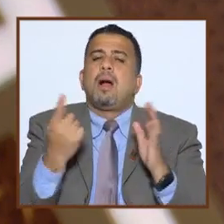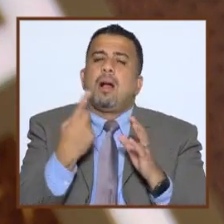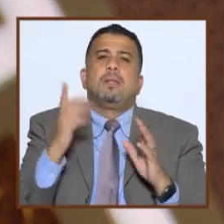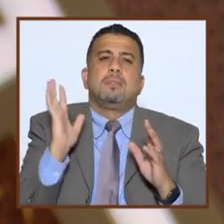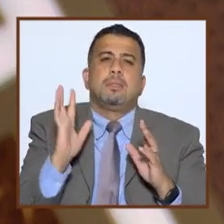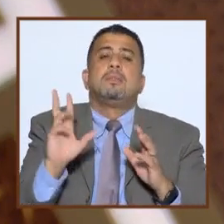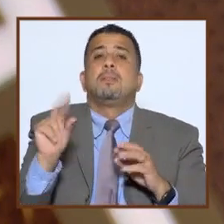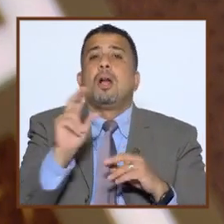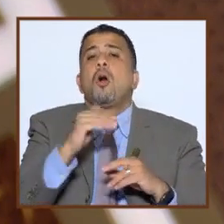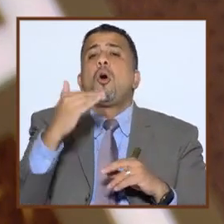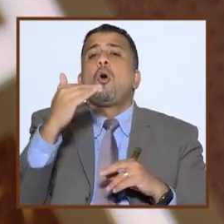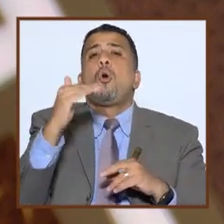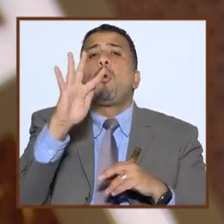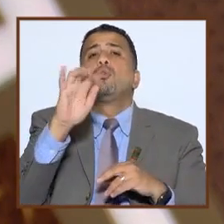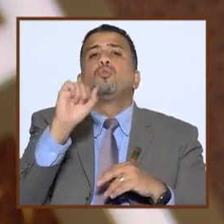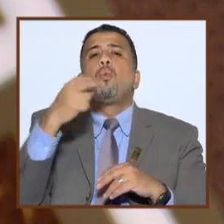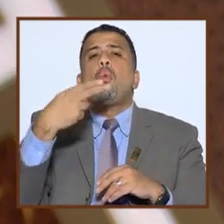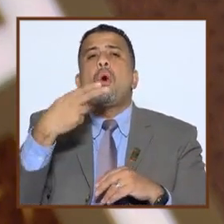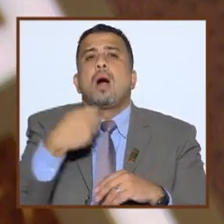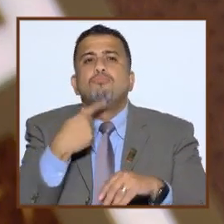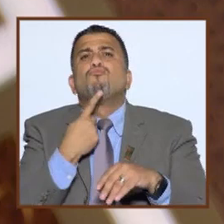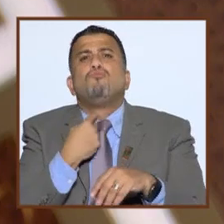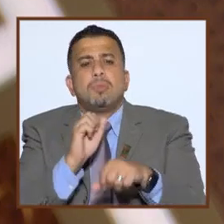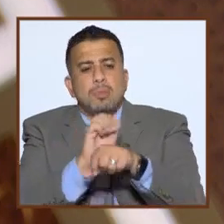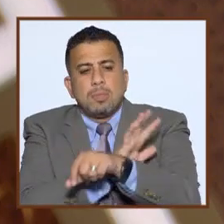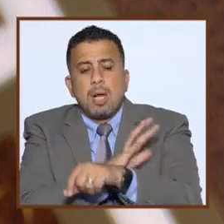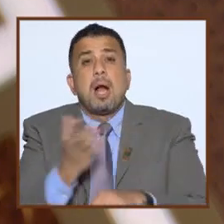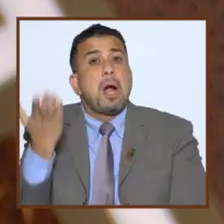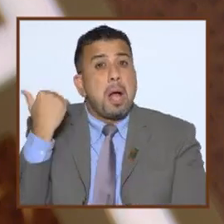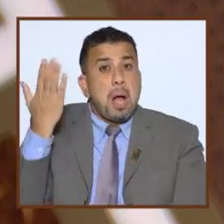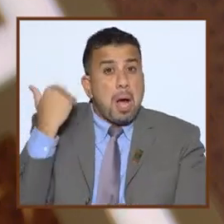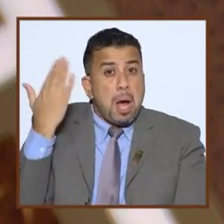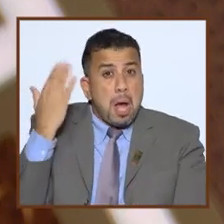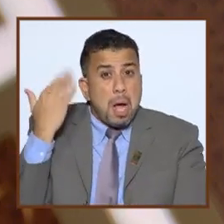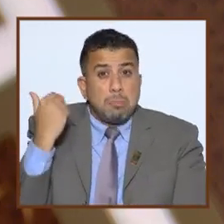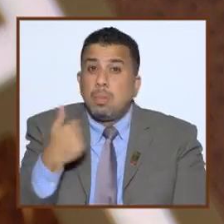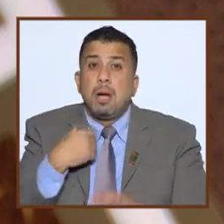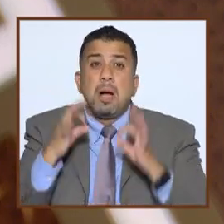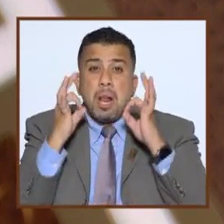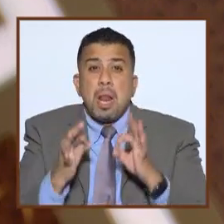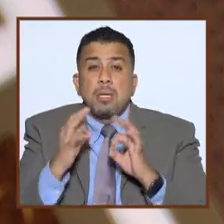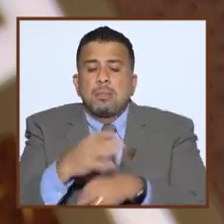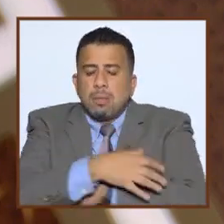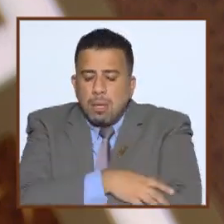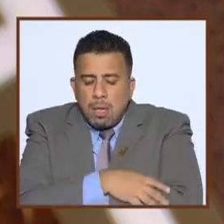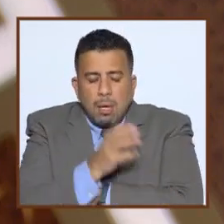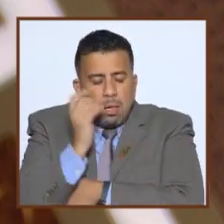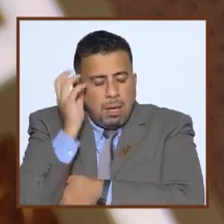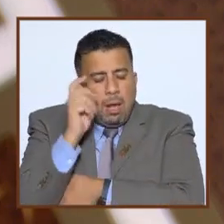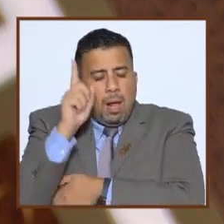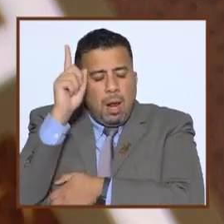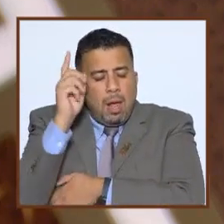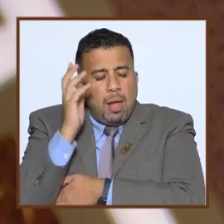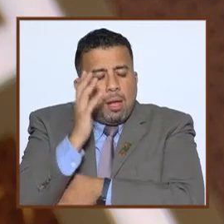اذا كان الشخص يعتقد بانه يعني جرب ما يخشى الا اذا اغمض عينه لا باس